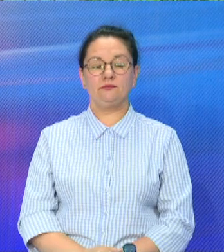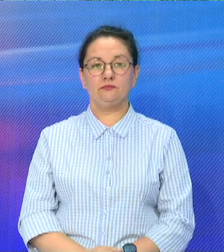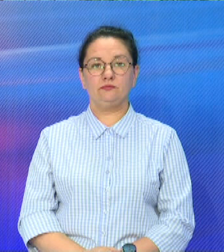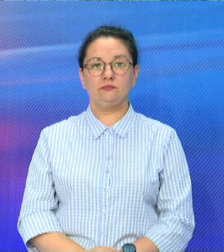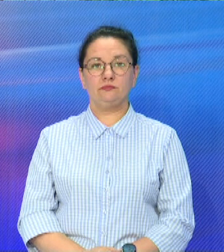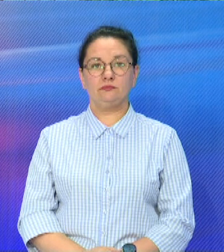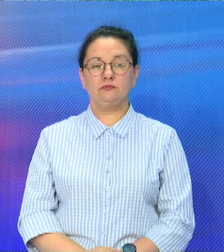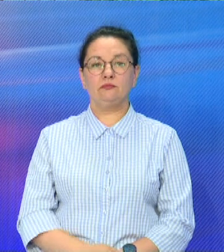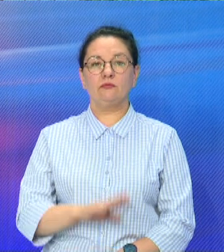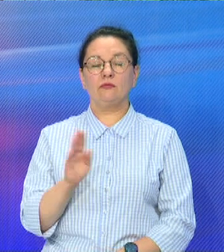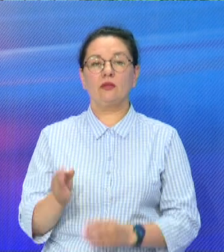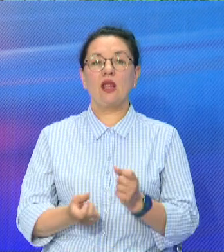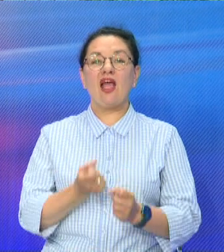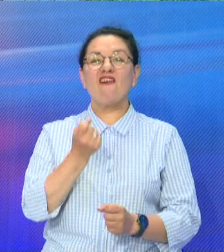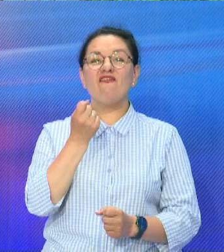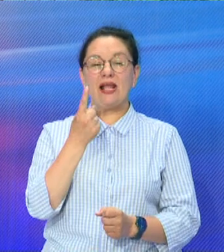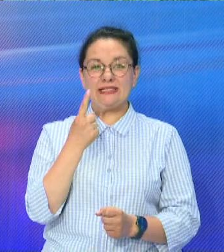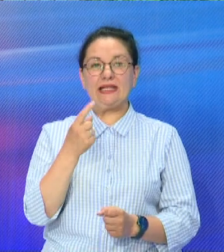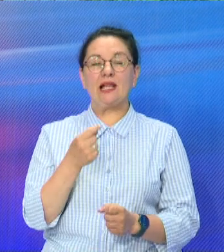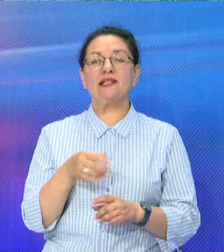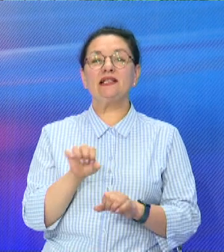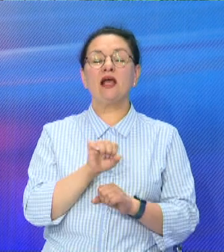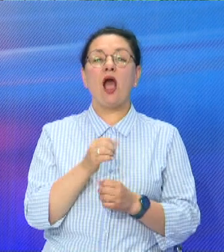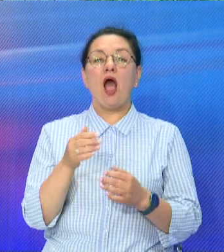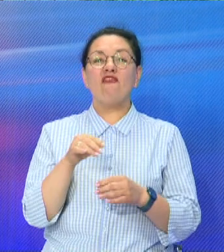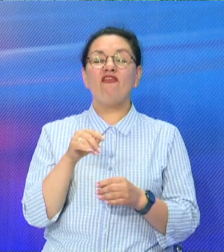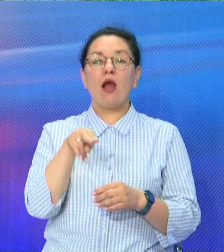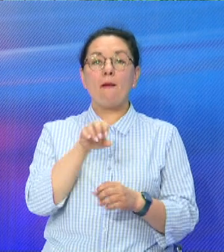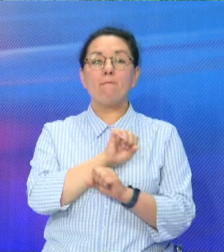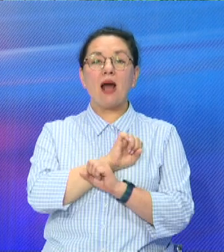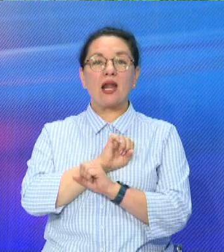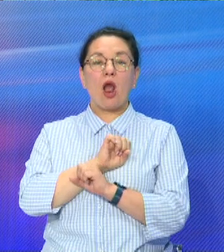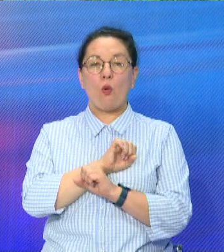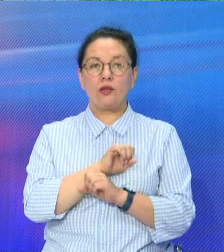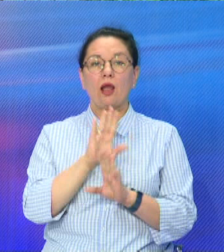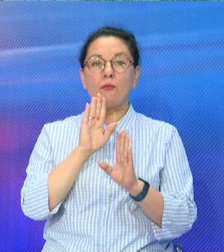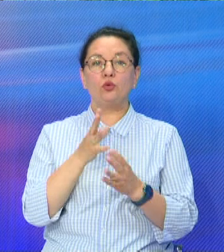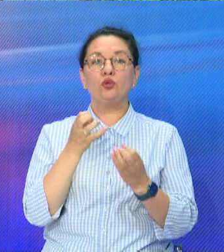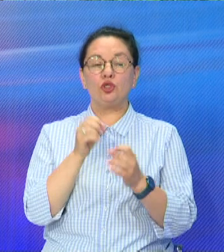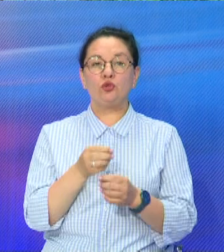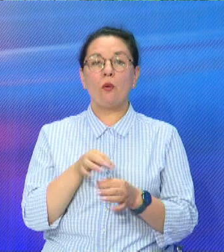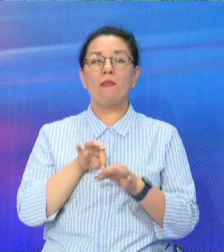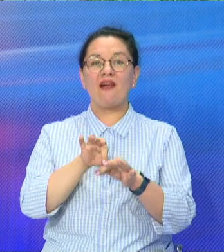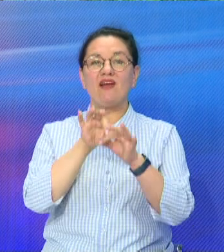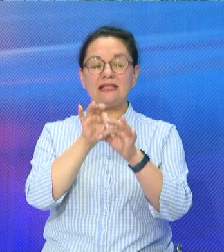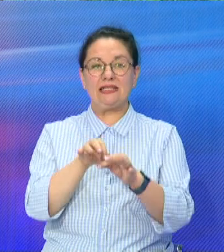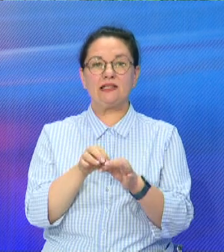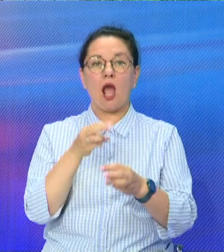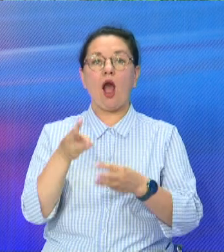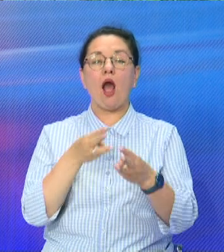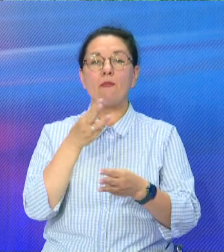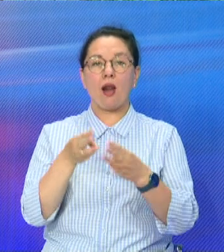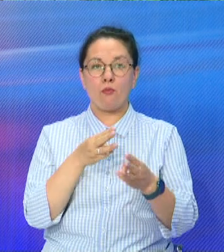в 11 популярных зонах от пачинко уже хоро областного центра проведут supra это клише в протоки до конца готовят и дня